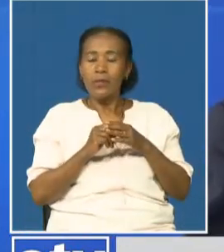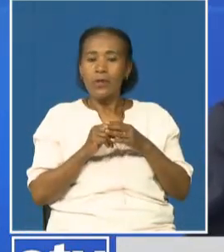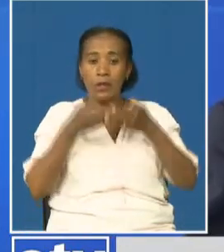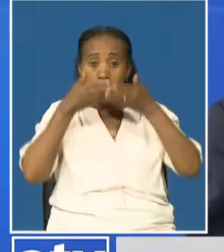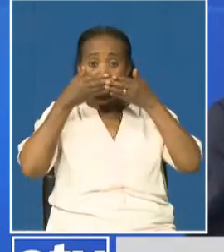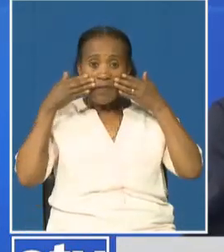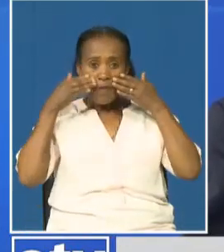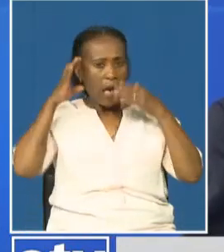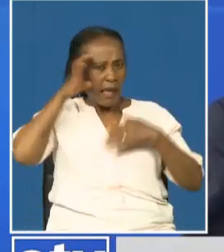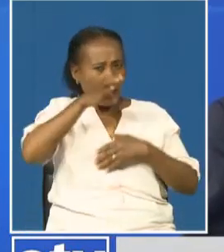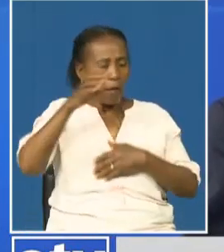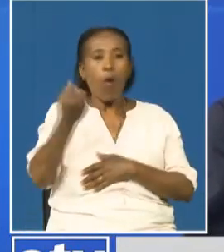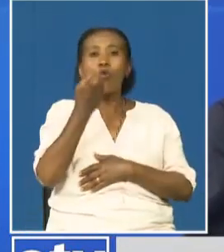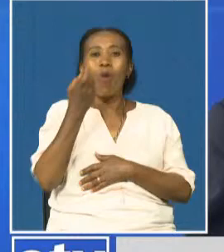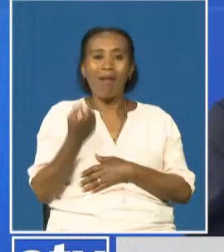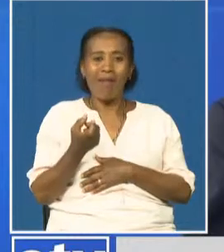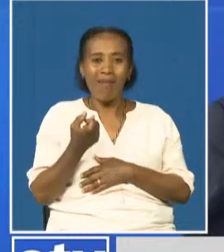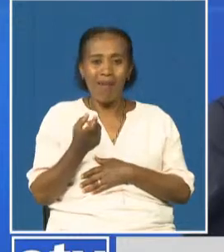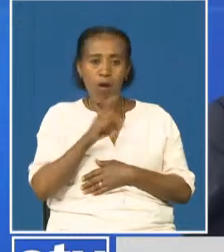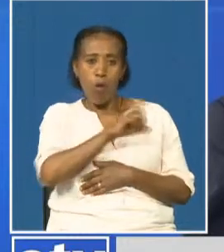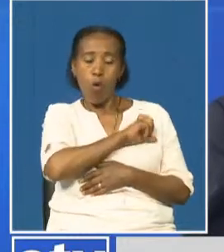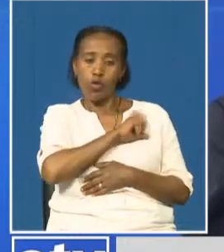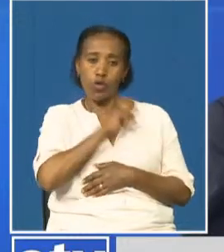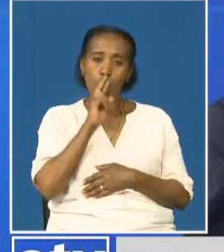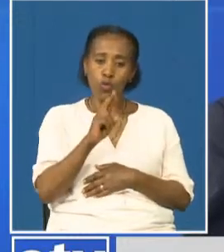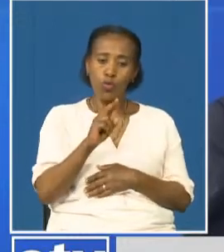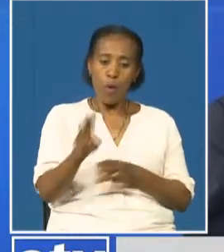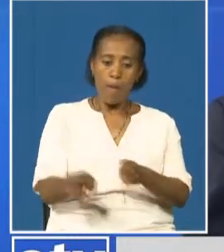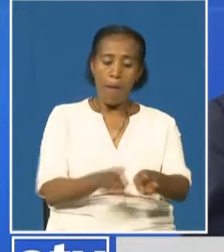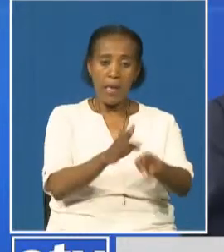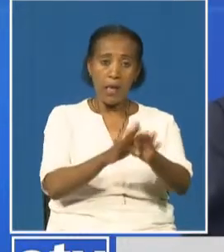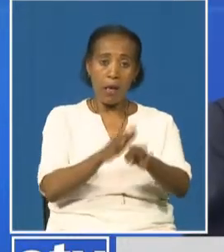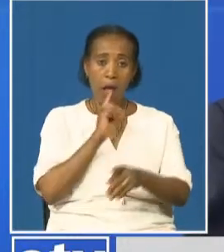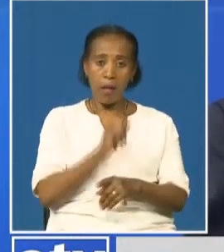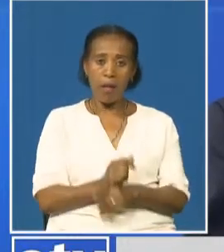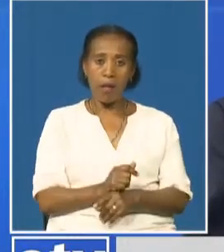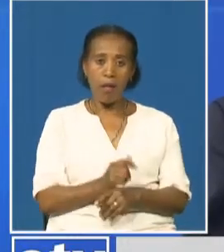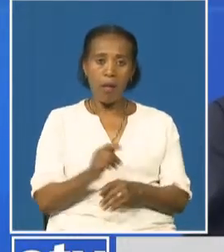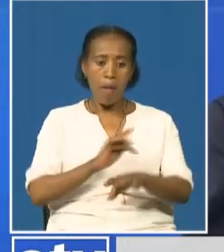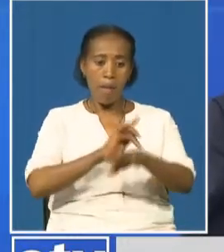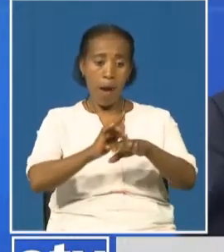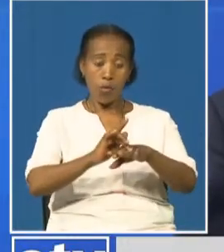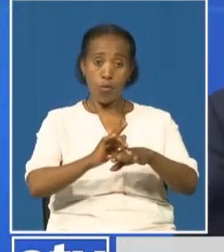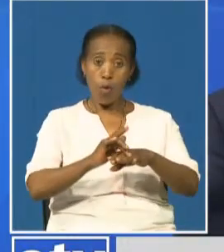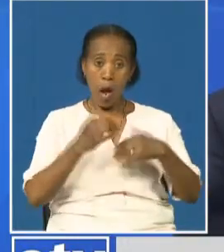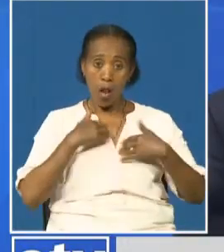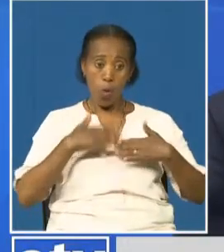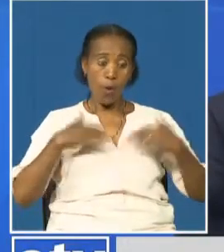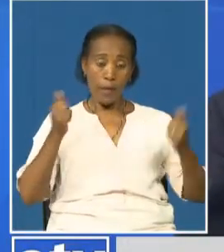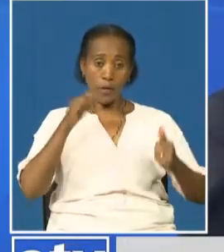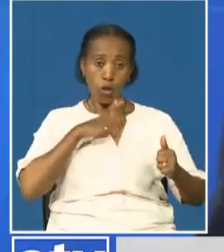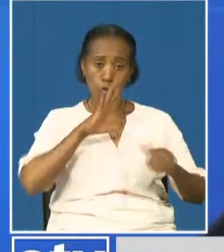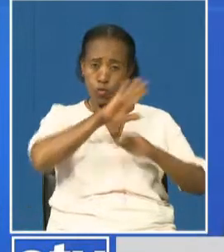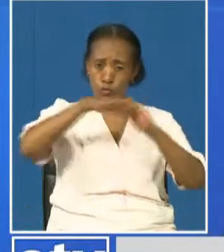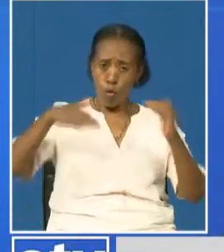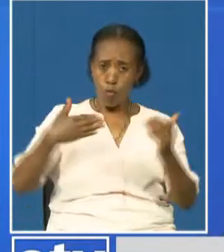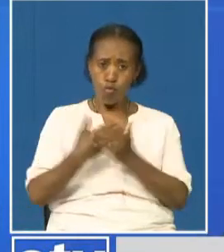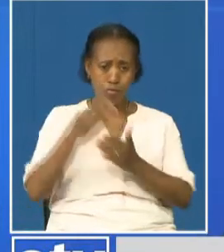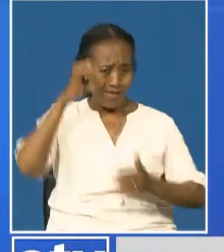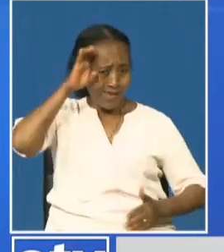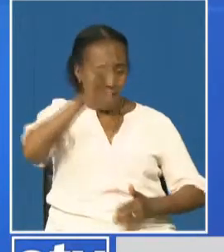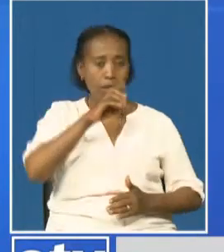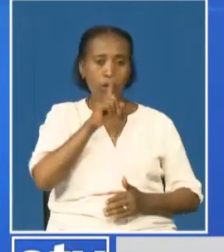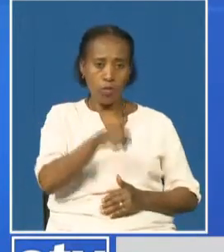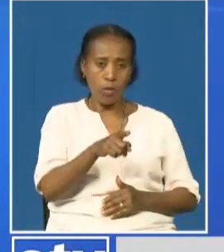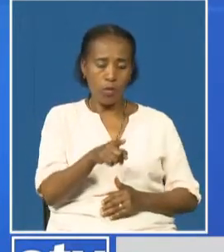ጭንብሉ ግዴታ ሆኗል። ፖሊሶችም በየመንገዱ ባዷቸውን የሚሄዱ ወጣቶችን ሰዎችን በሙሉ እያስገደዱ